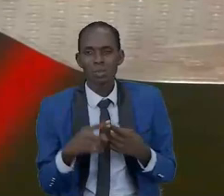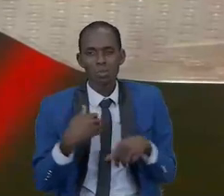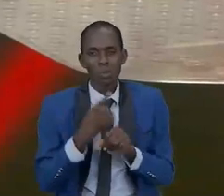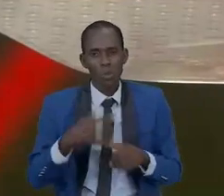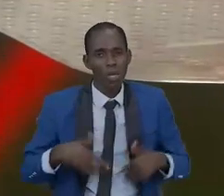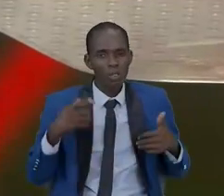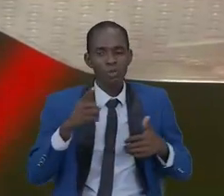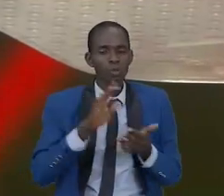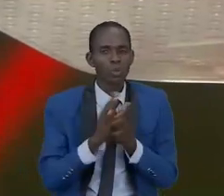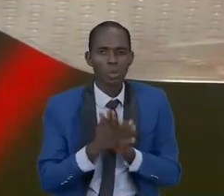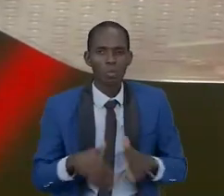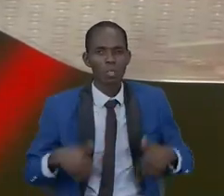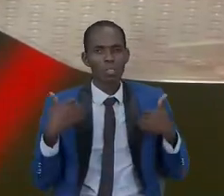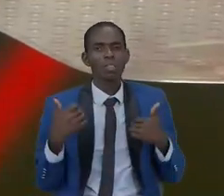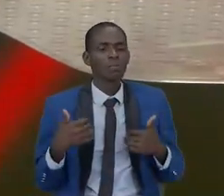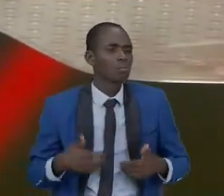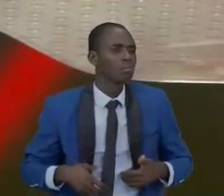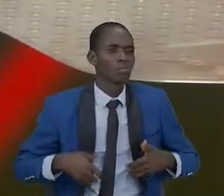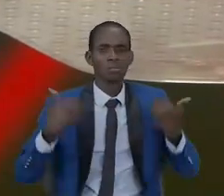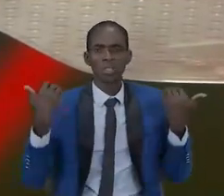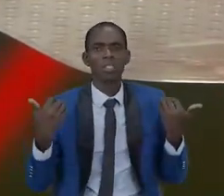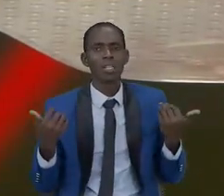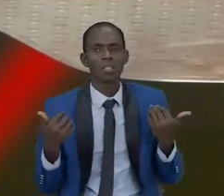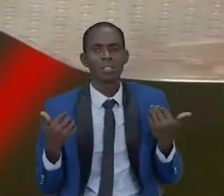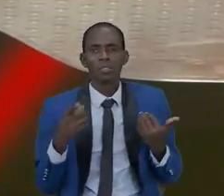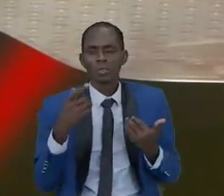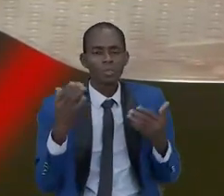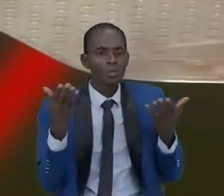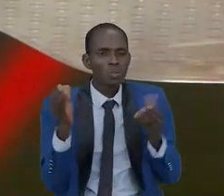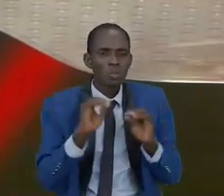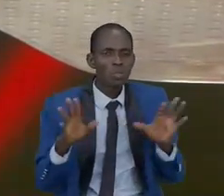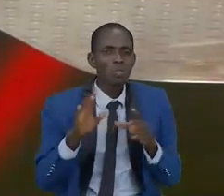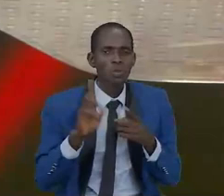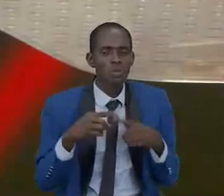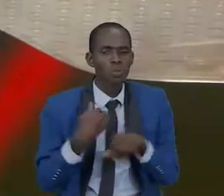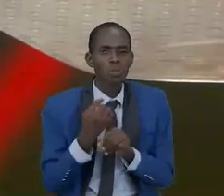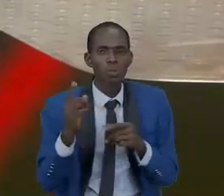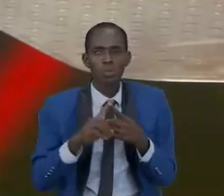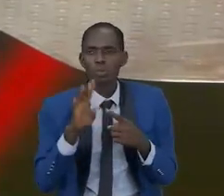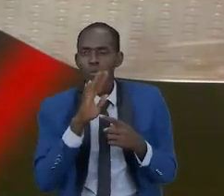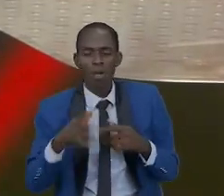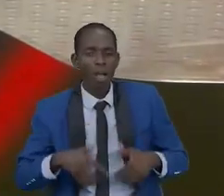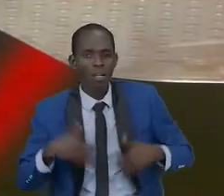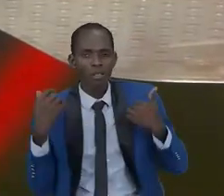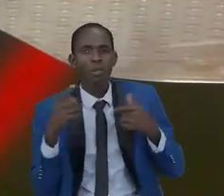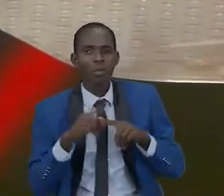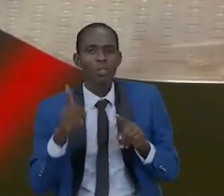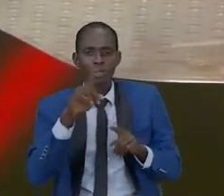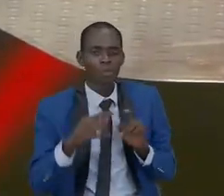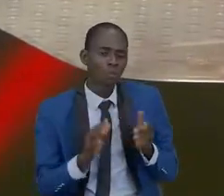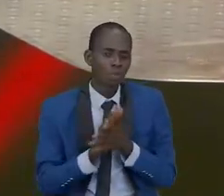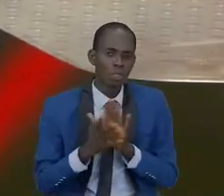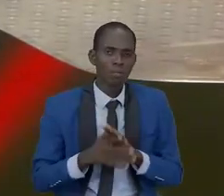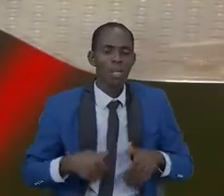colère s'il y a pas de raison pour se fâcher vous vous fâcher s'il y a pas quelque chose pour lequel vous vous devenez